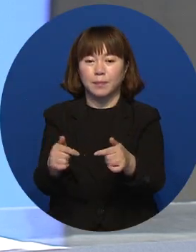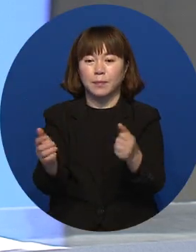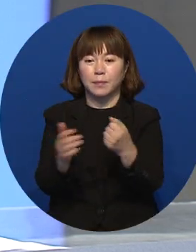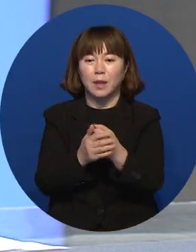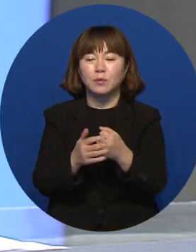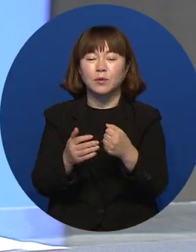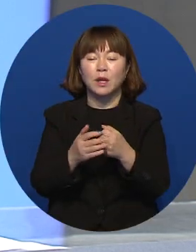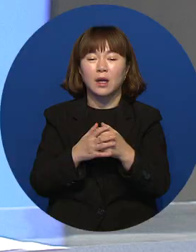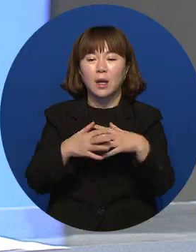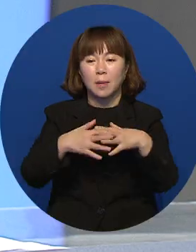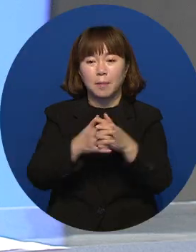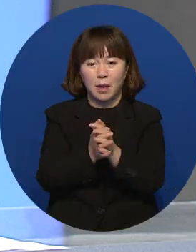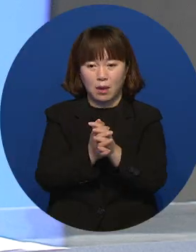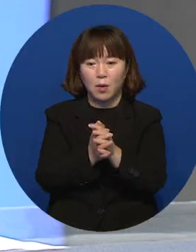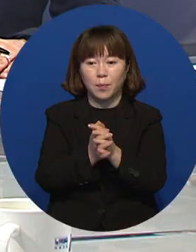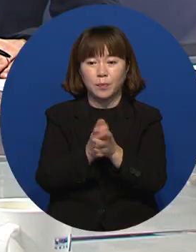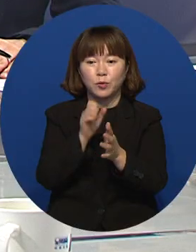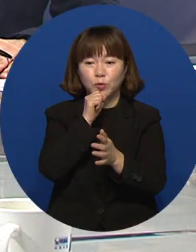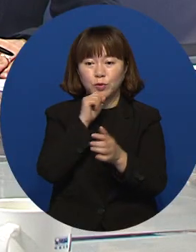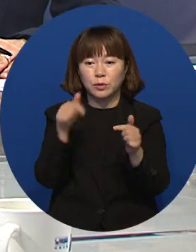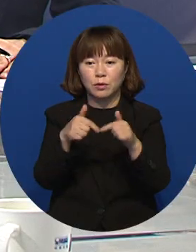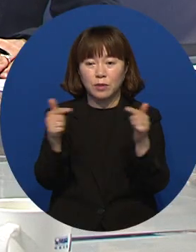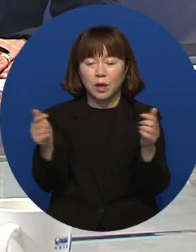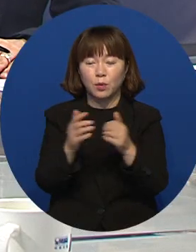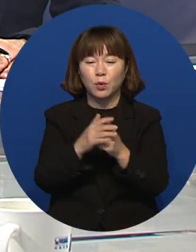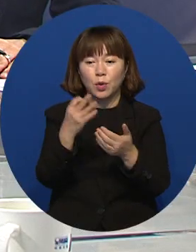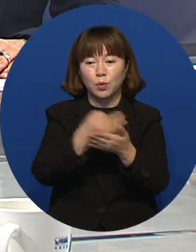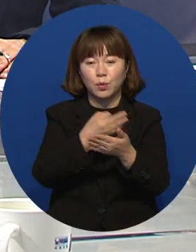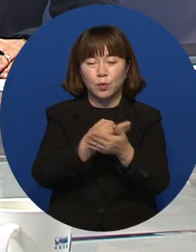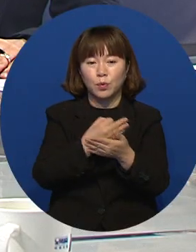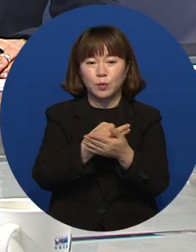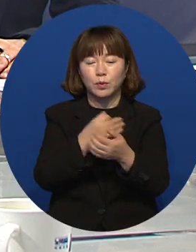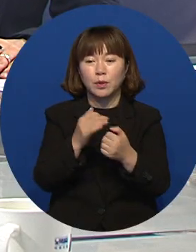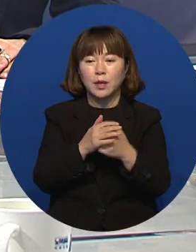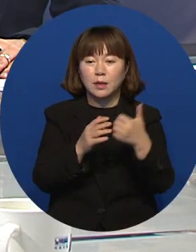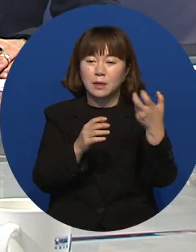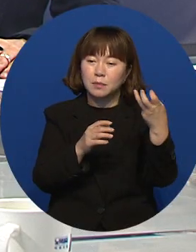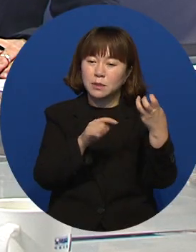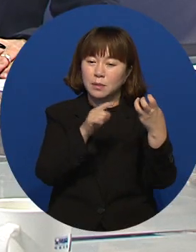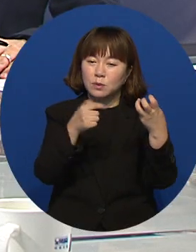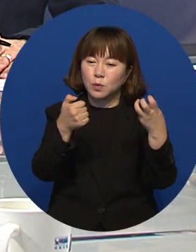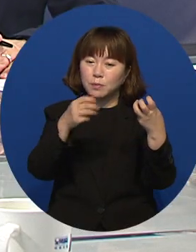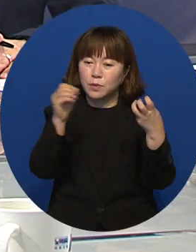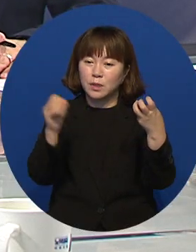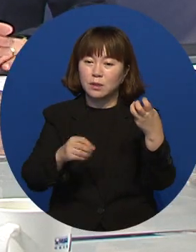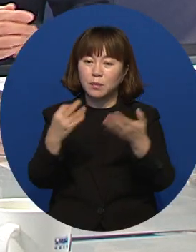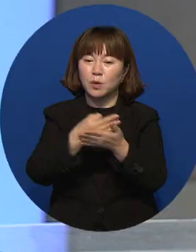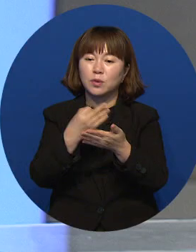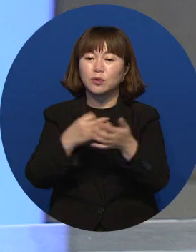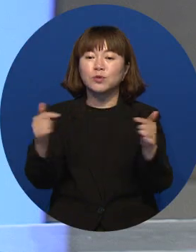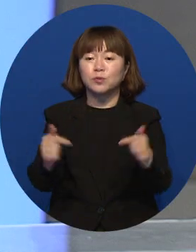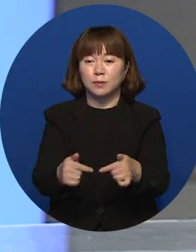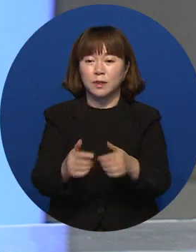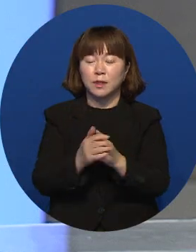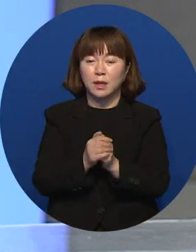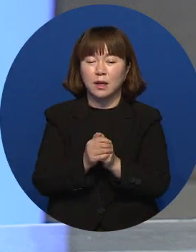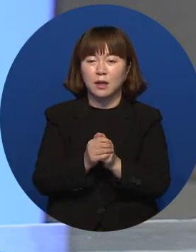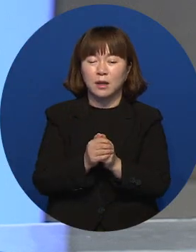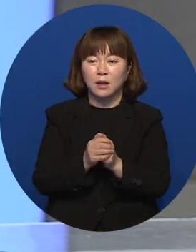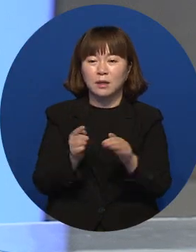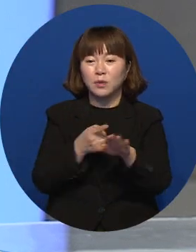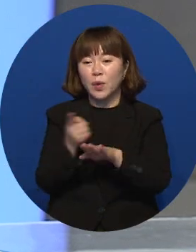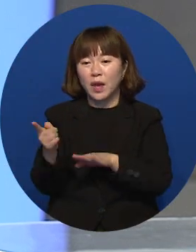없는 일도 많이 들구 1 매출도 1 30 에서 50% 감소한 어려움이 있습니다 물론 소상공인과 다른 분들에 비해서는 뭐